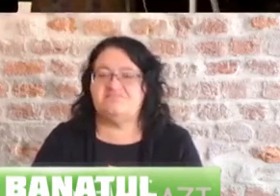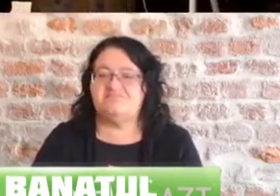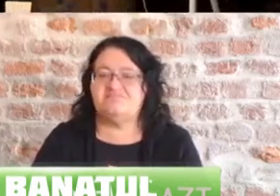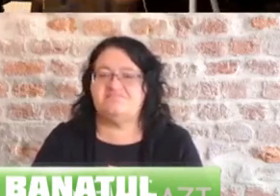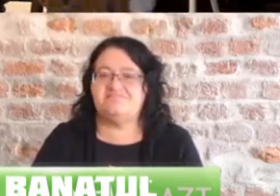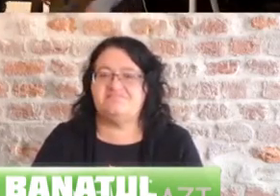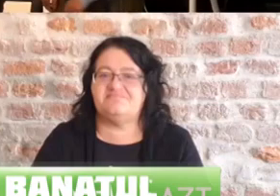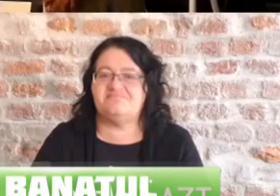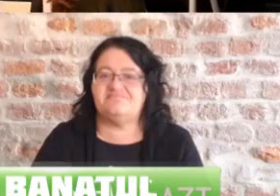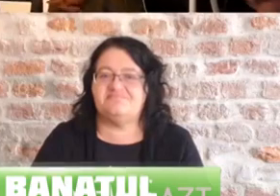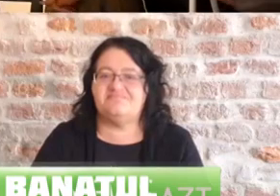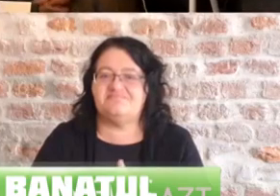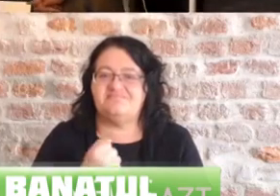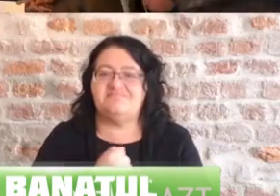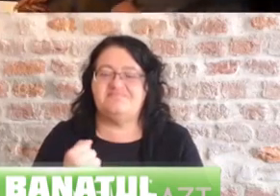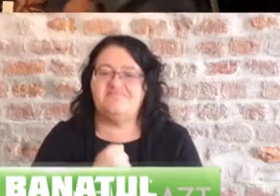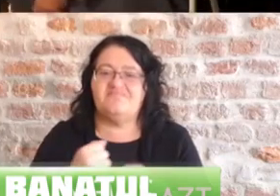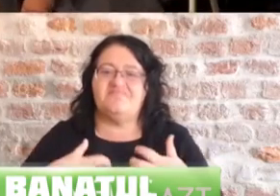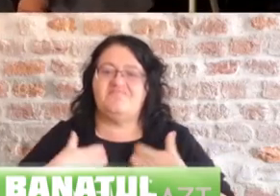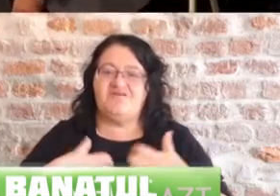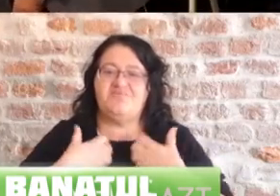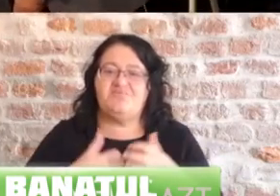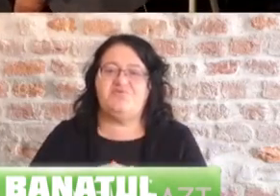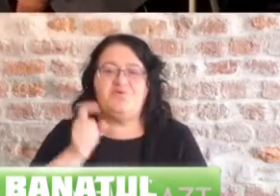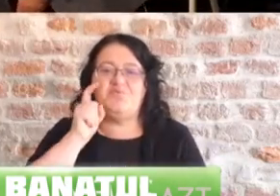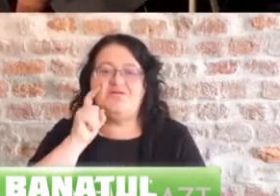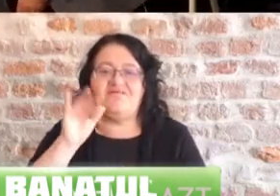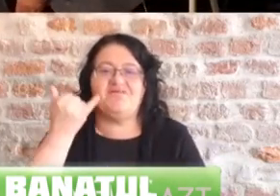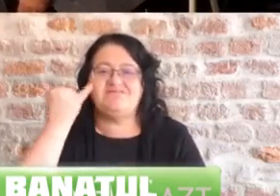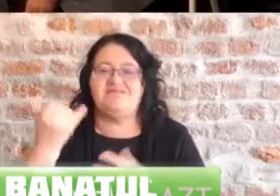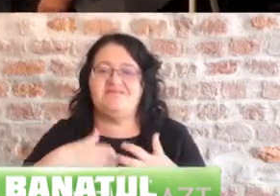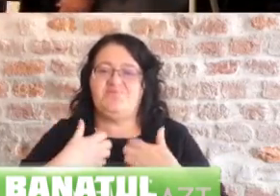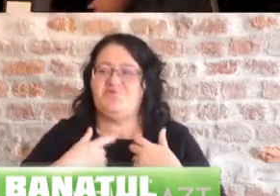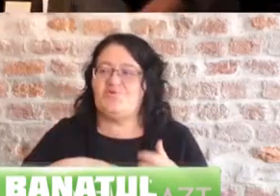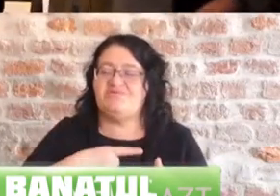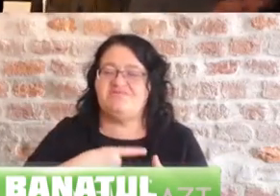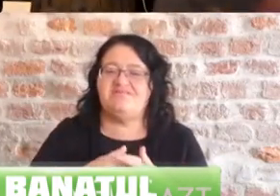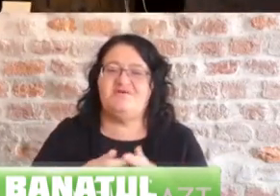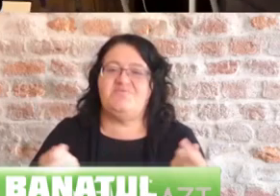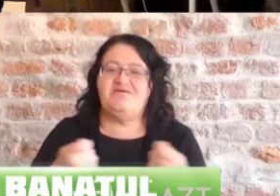Aici, da. Wow! Suntem foarte, foarte bucuroși. Nu cred că aveți idee cât de bucuroși suntem.